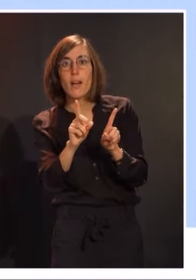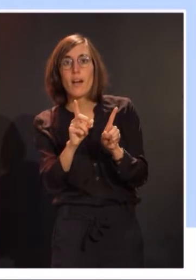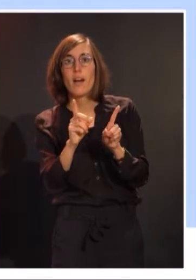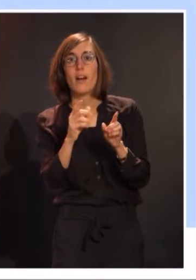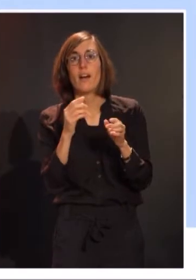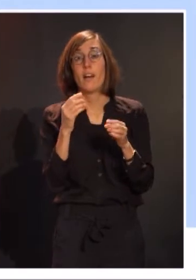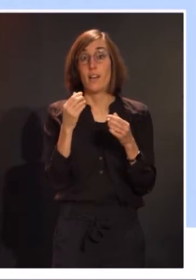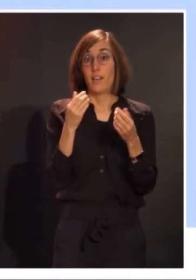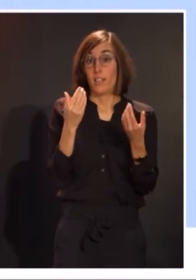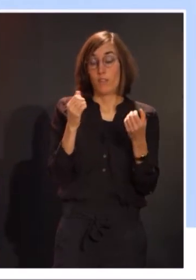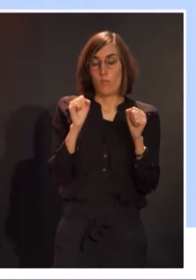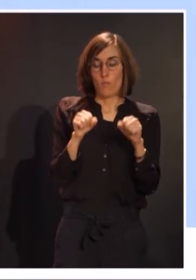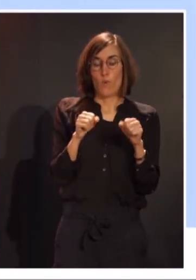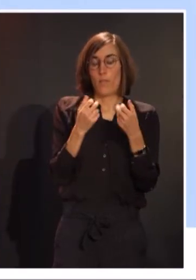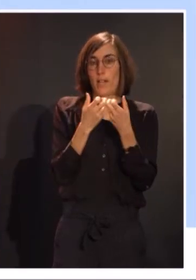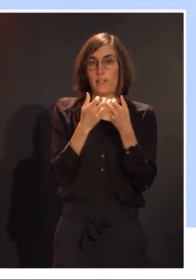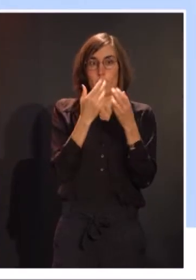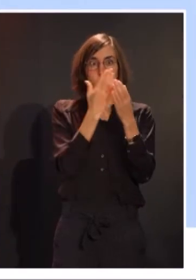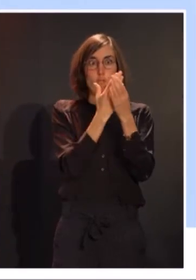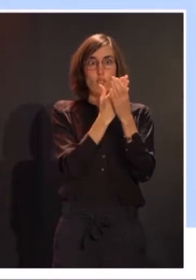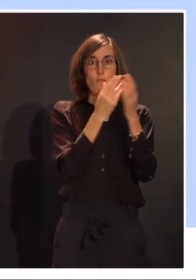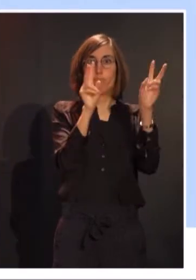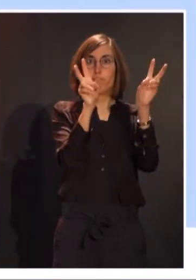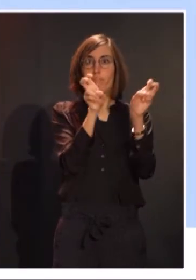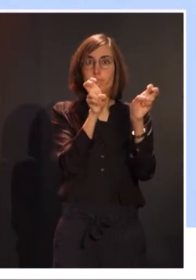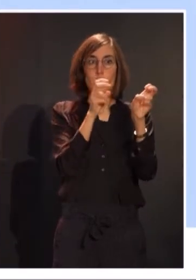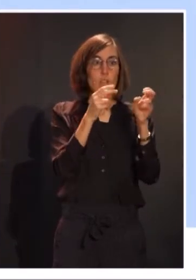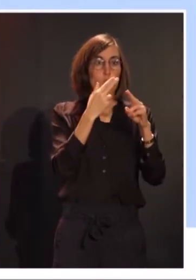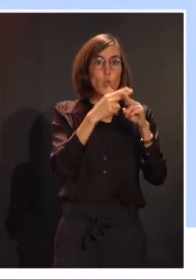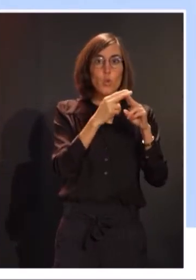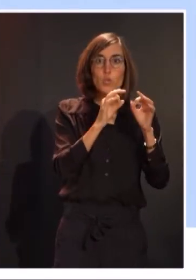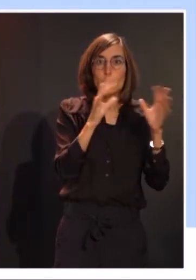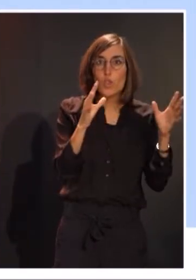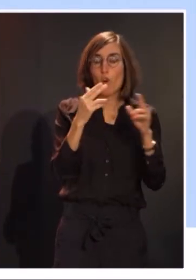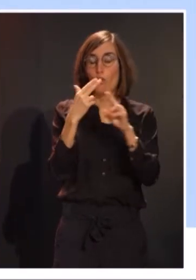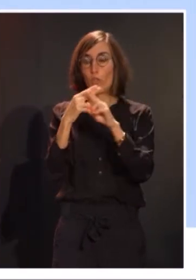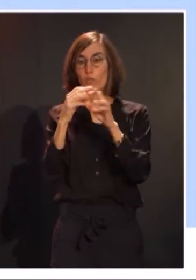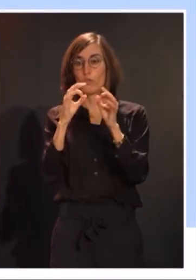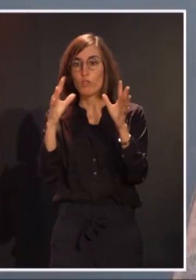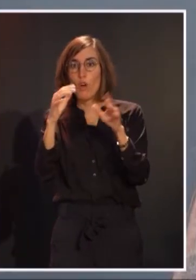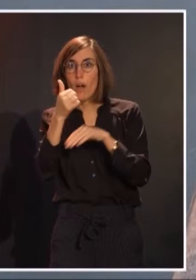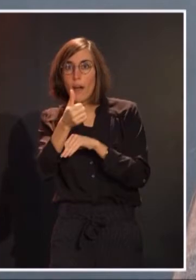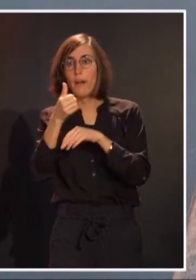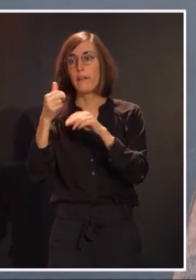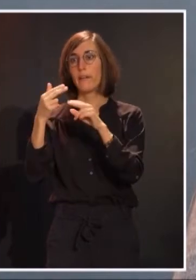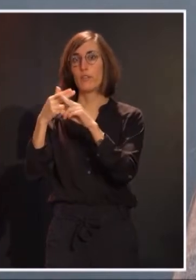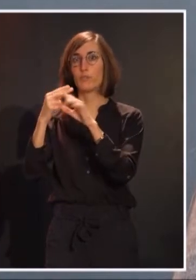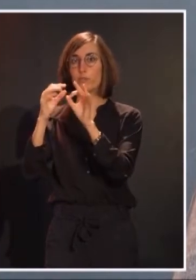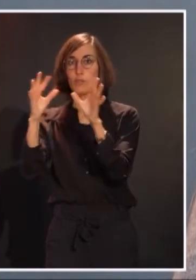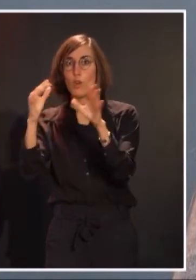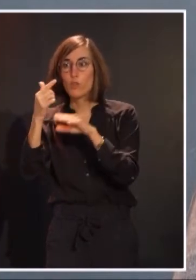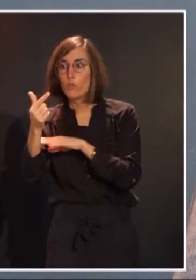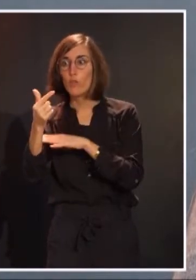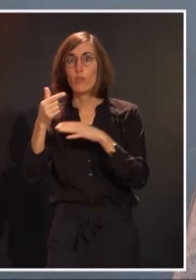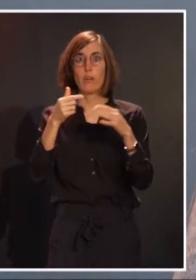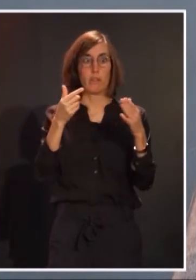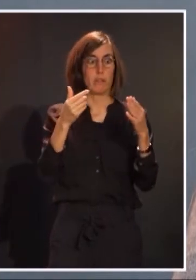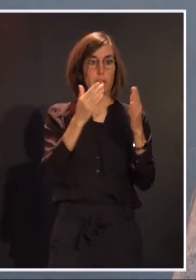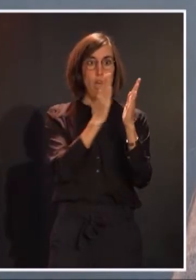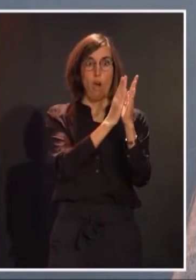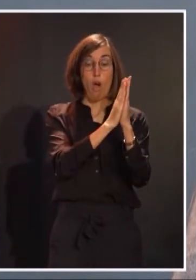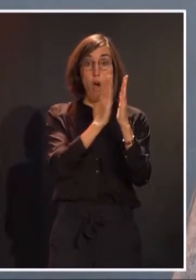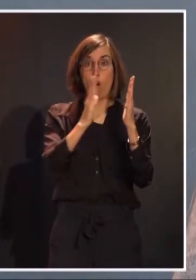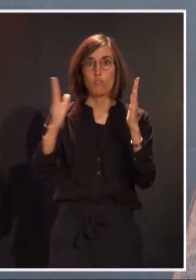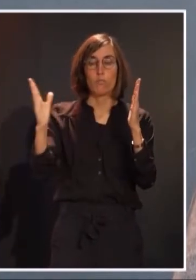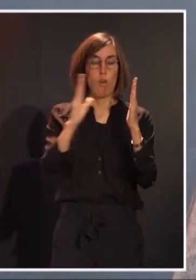nom 1, sans nom 2, sans nom 3, qui n'étaient pas forcément bien rangés et pour lesquels elle était très en difficulté en fait